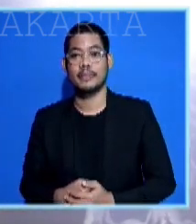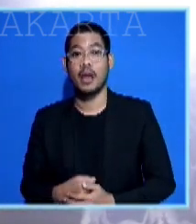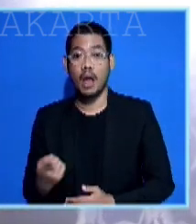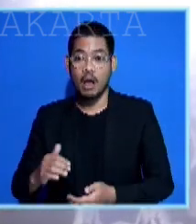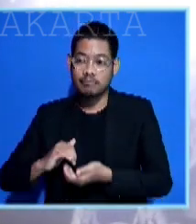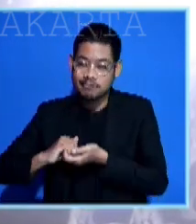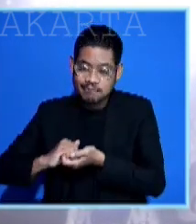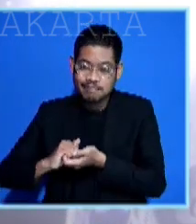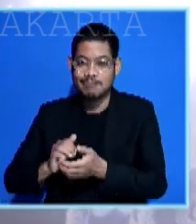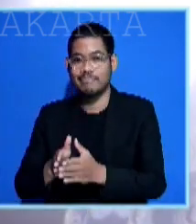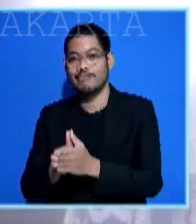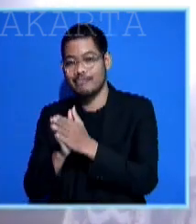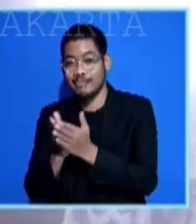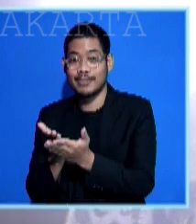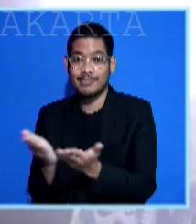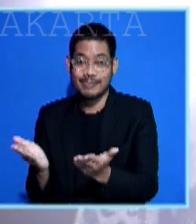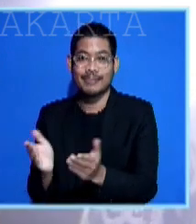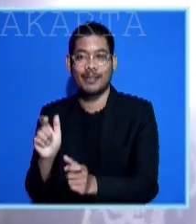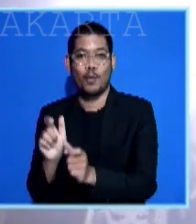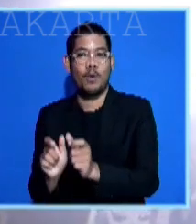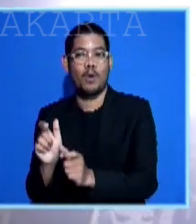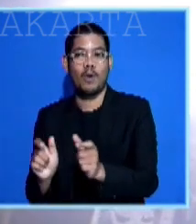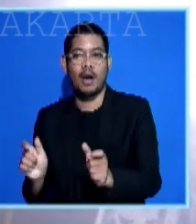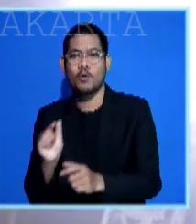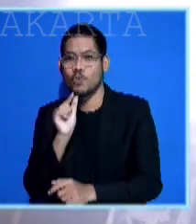kepada Kang Sodalem. Kami bercerita banyak,